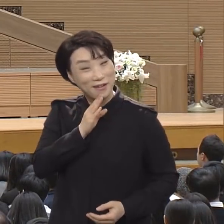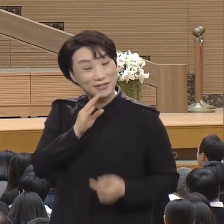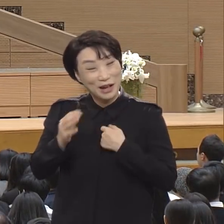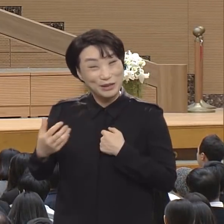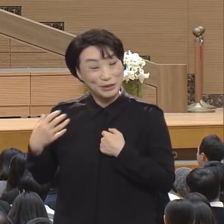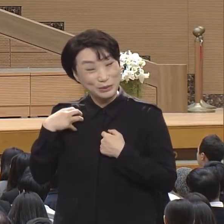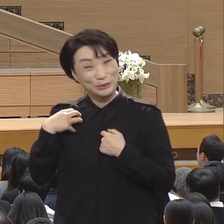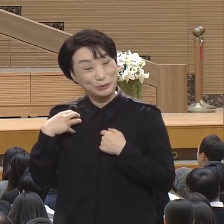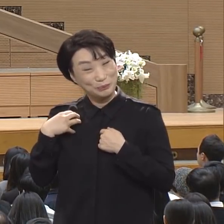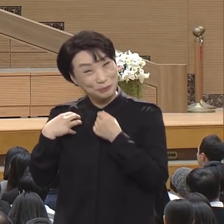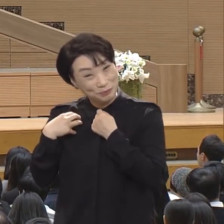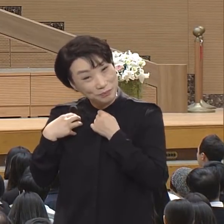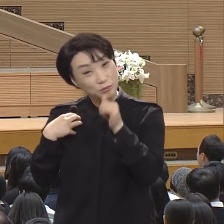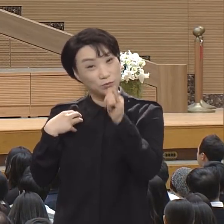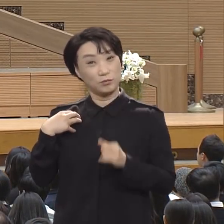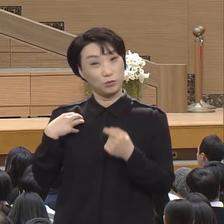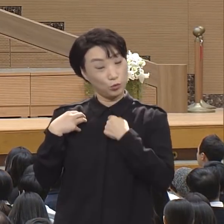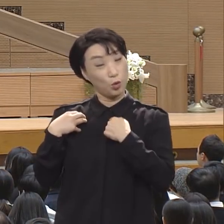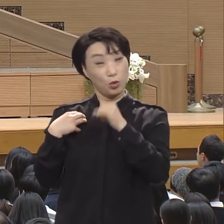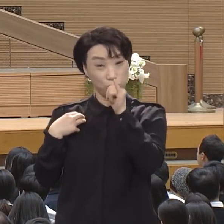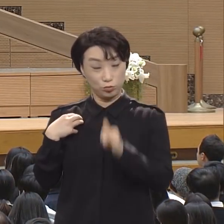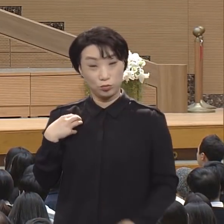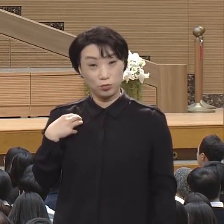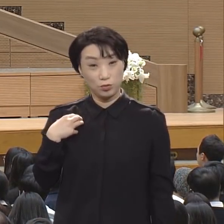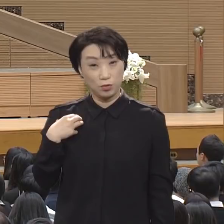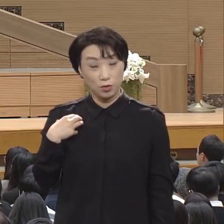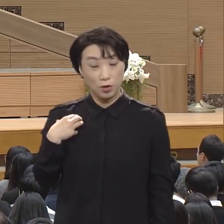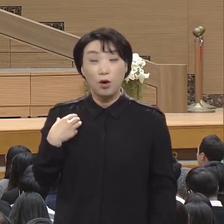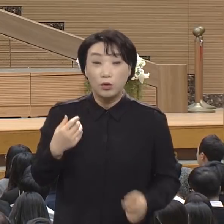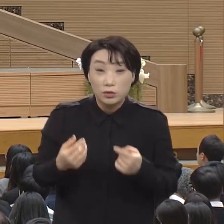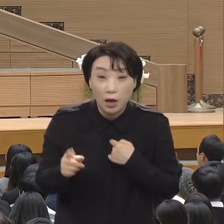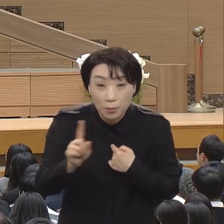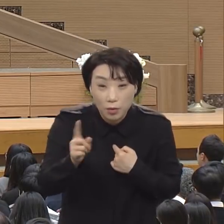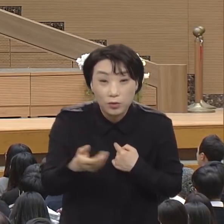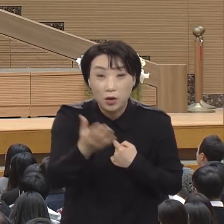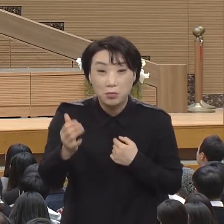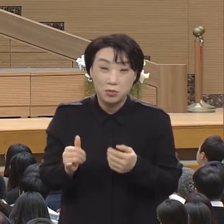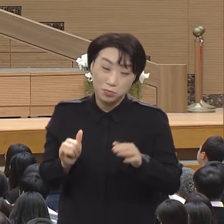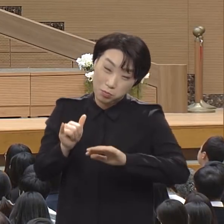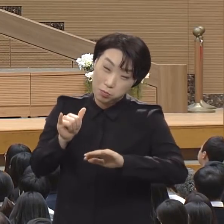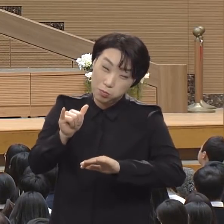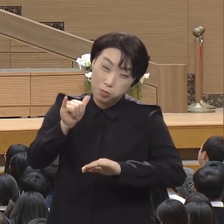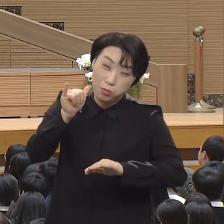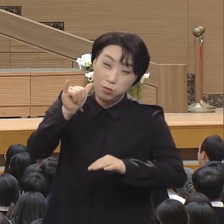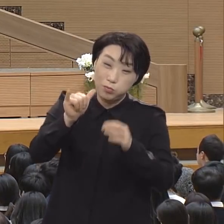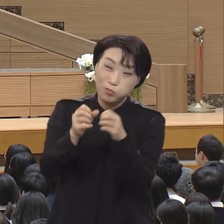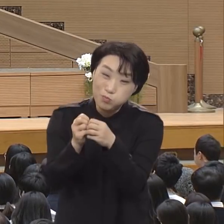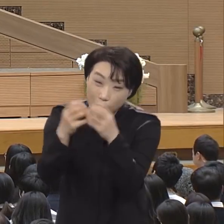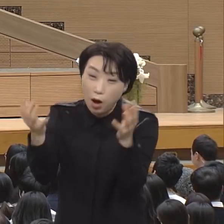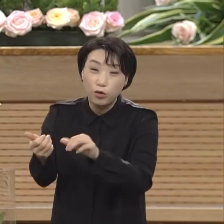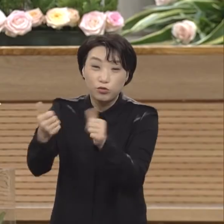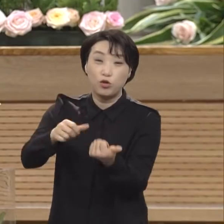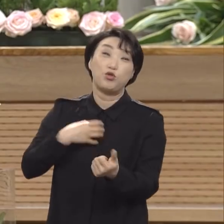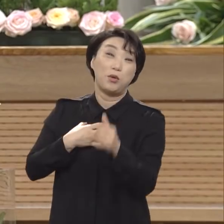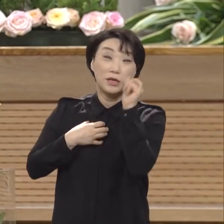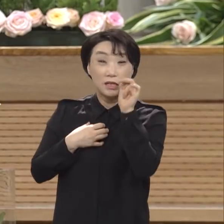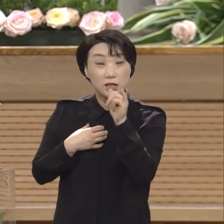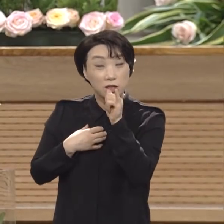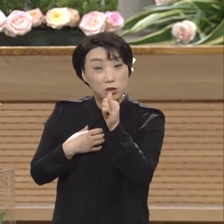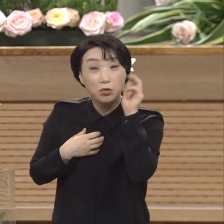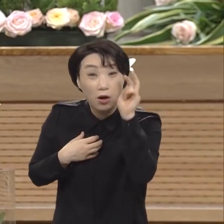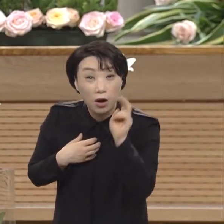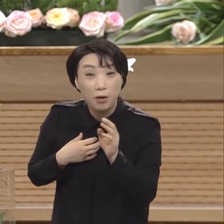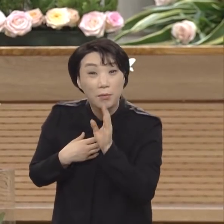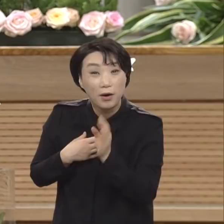일을 열망하고 있어요. 열망하고 있습니다. 그러나 나는 비행기 타고 가다 죽을 수도 있어요. 이게